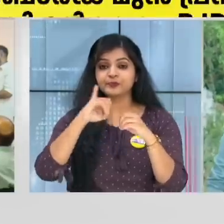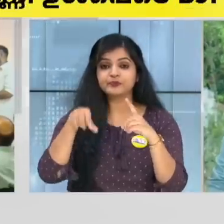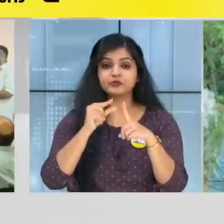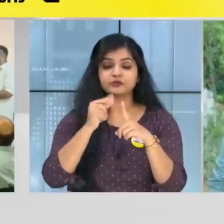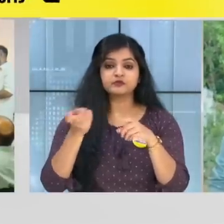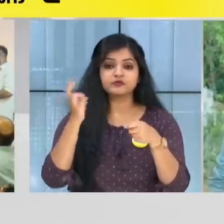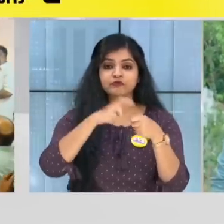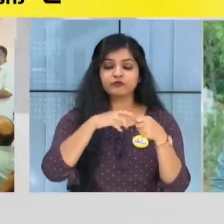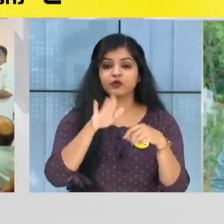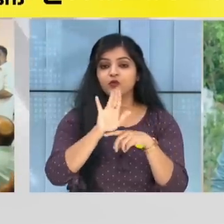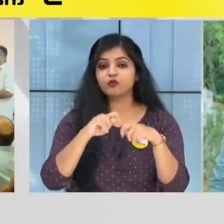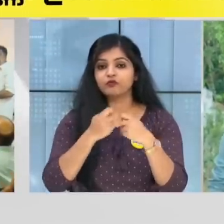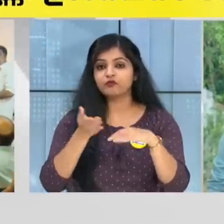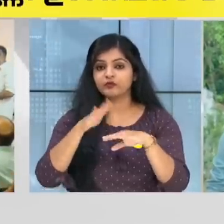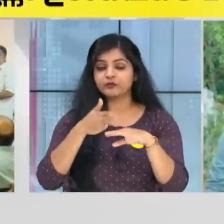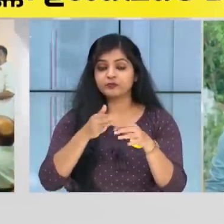നേതാക്കൾ വരും ദിവസങ്ങളിൽ ഈ